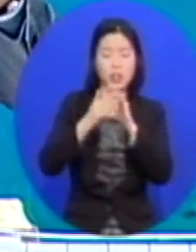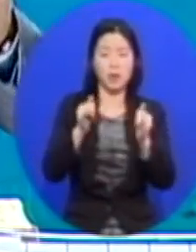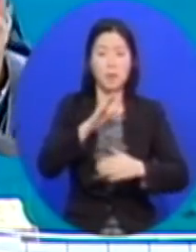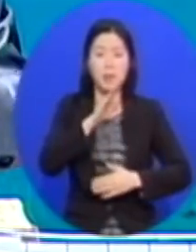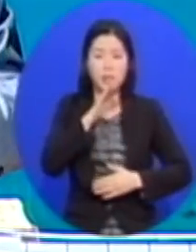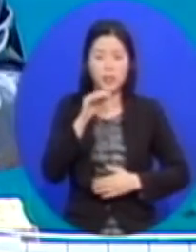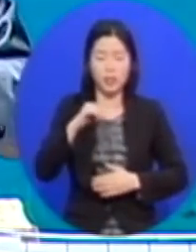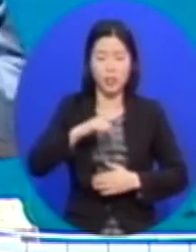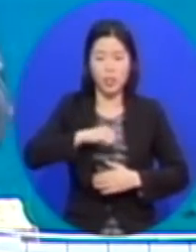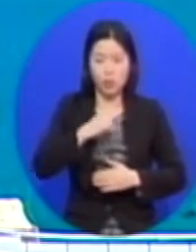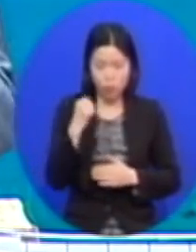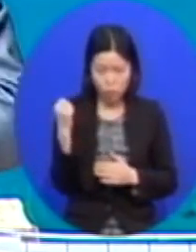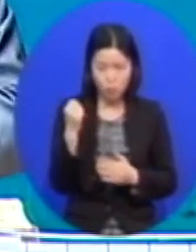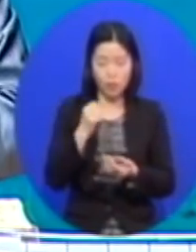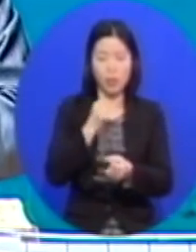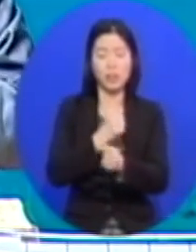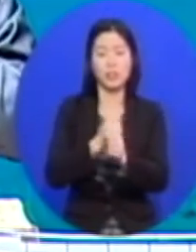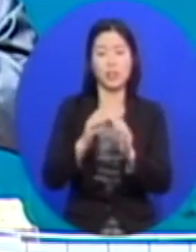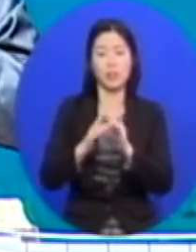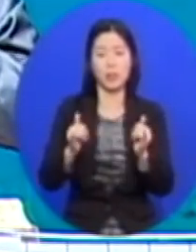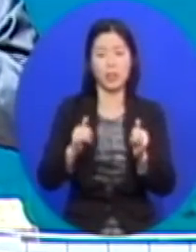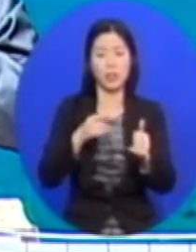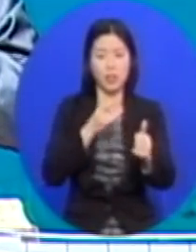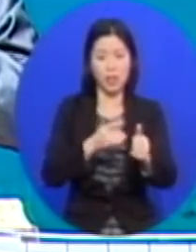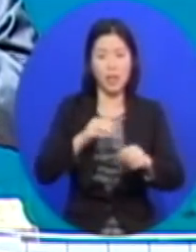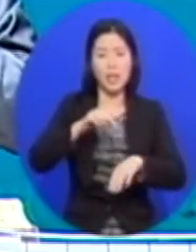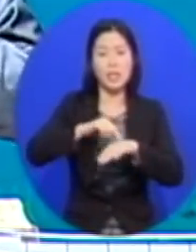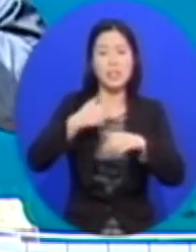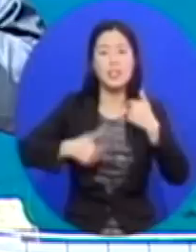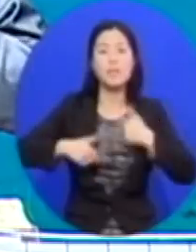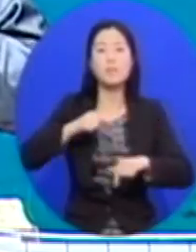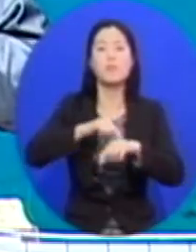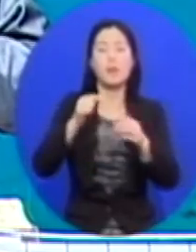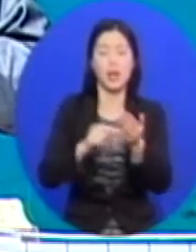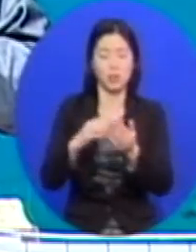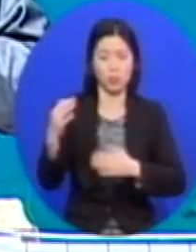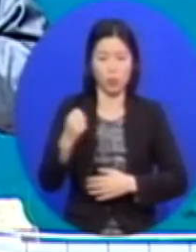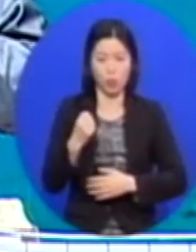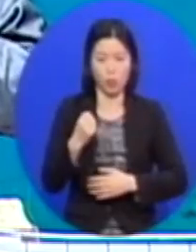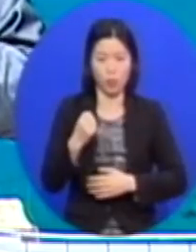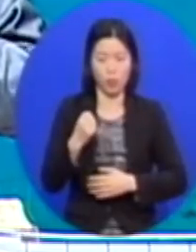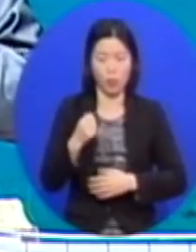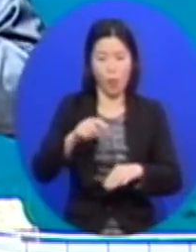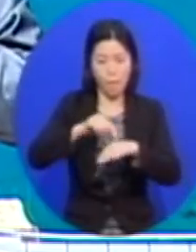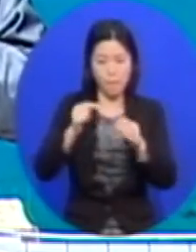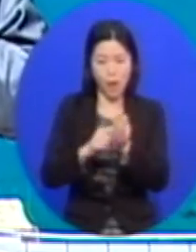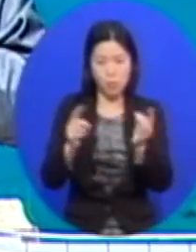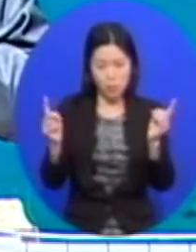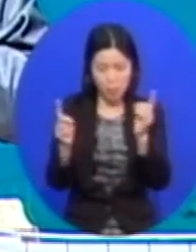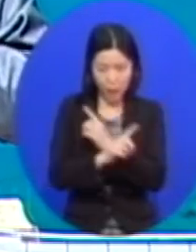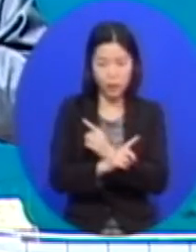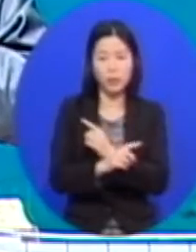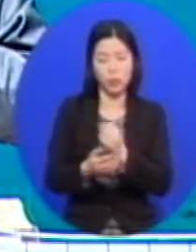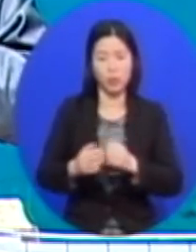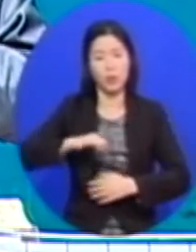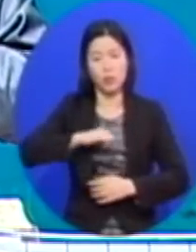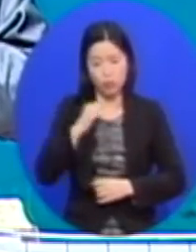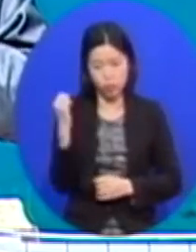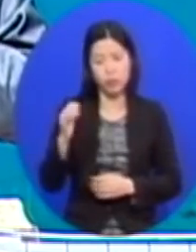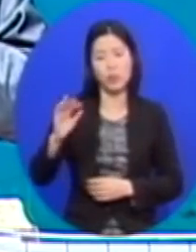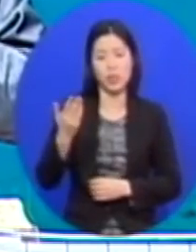사람에게 기쁜 마음으로 하라 는 것 기쁜 마음으로 마음이 바뀌어 그렇게 순종해야 한다는 거예요